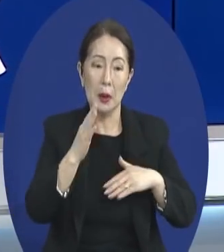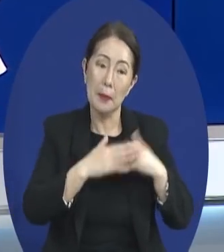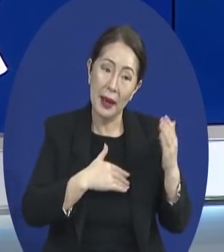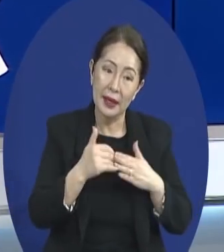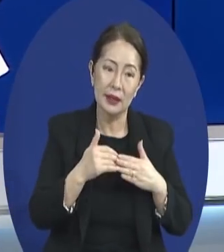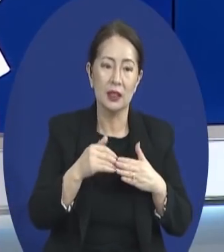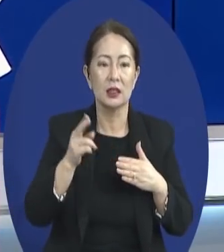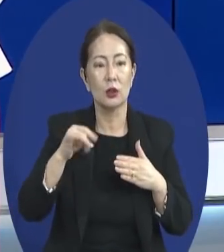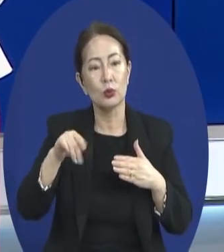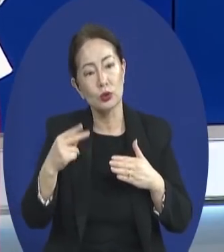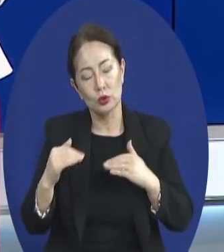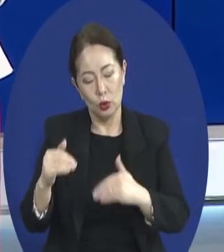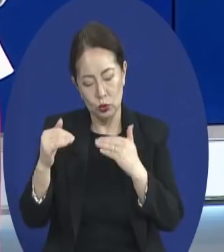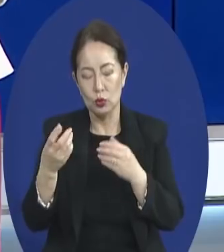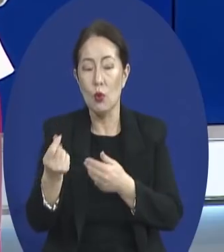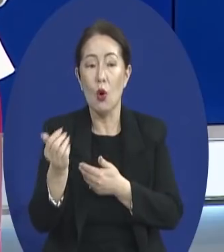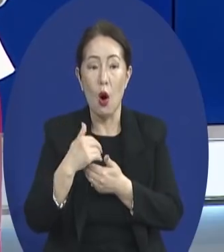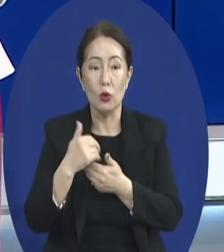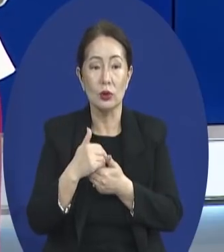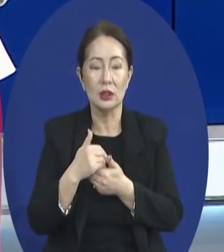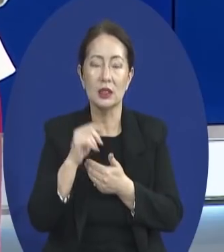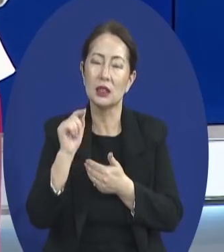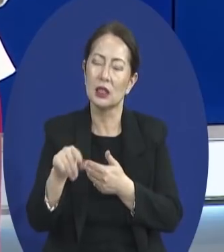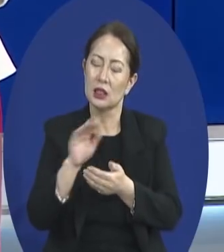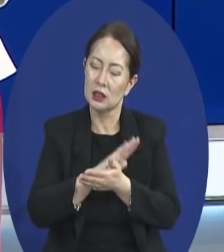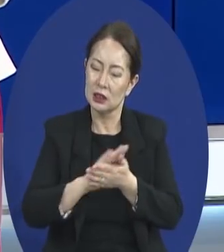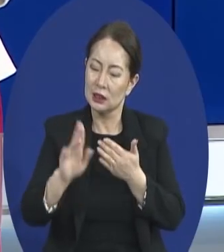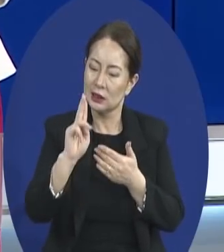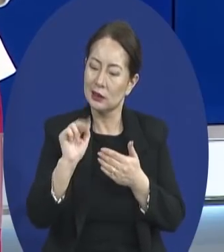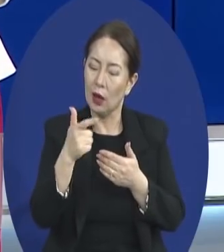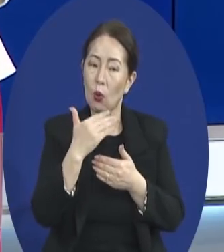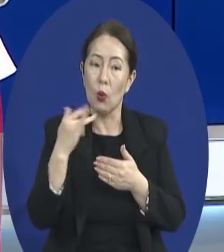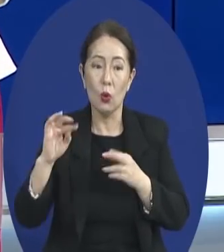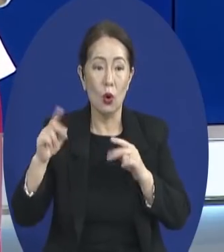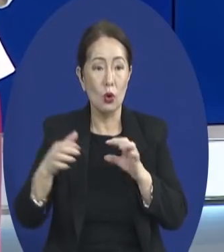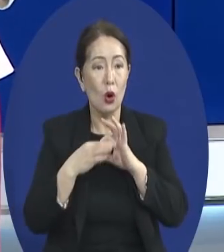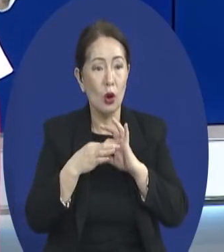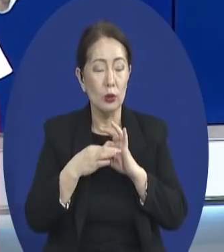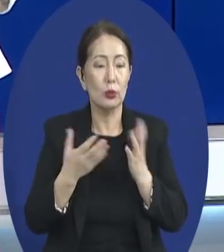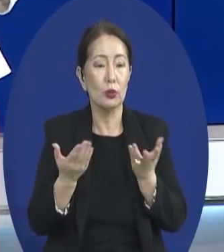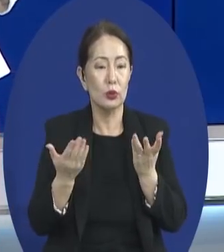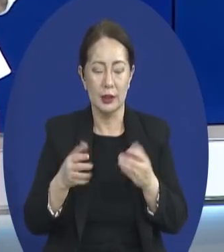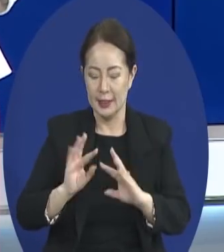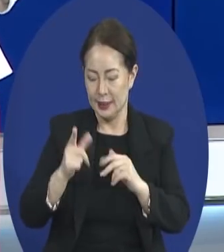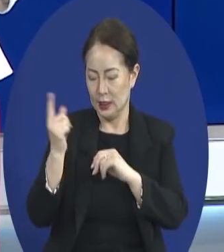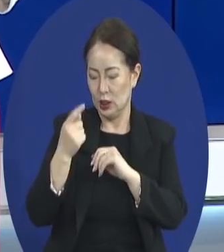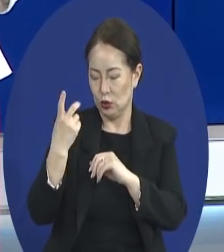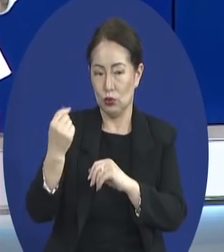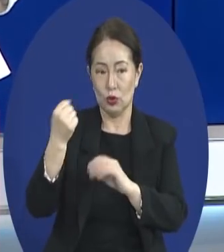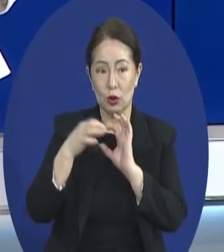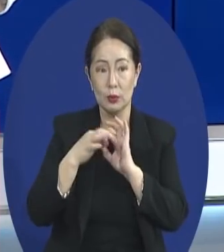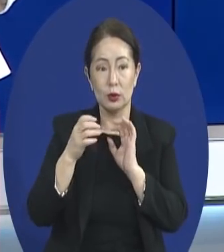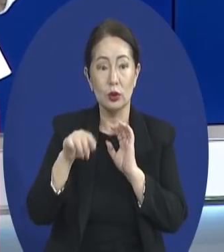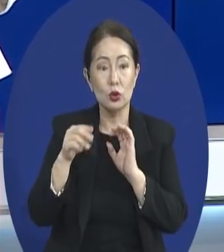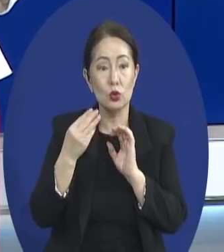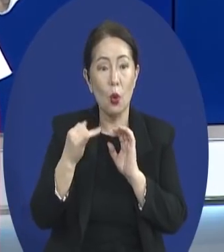хөгжүүлэх их хэмжээний хөрөнгө оруулалт хийх болсон байна. За жишээ нь цаг уурын өөрчлөлт дасан зохицсон барилга нь өөрийгөө сэргээх тэрчим хүчээр хангадаг дэд бүтцийн шумууд нь зис